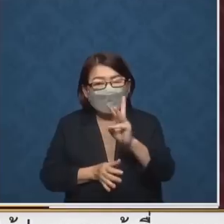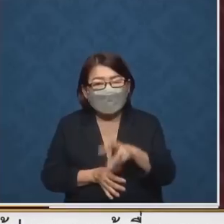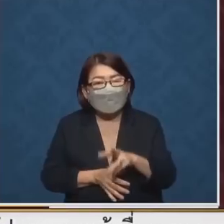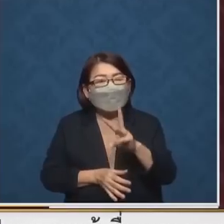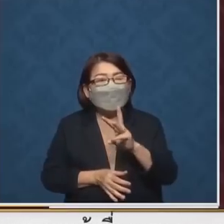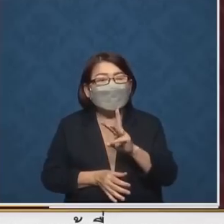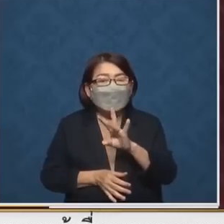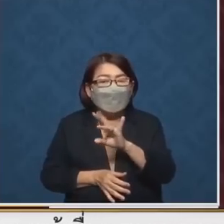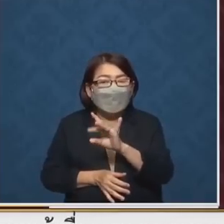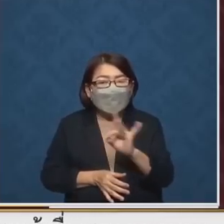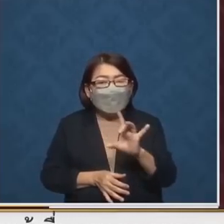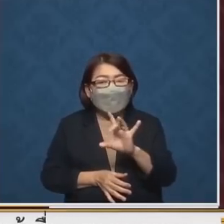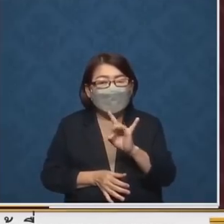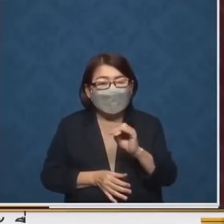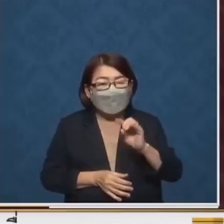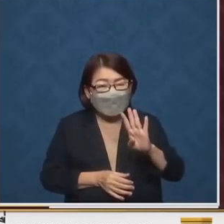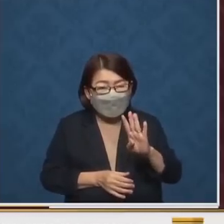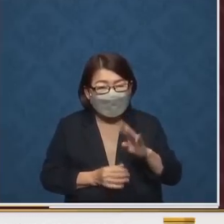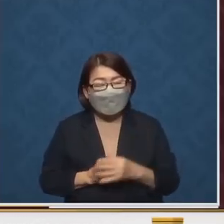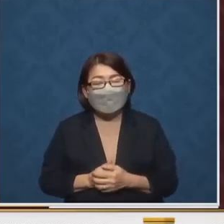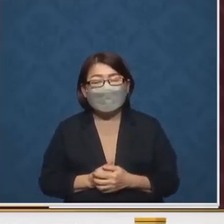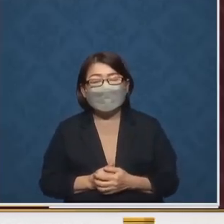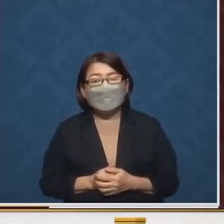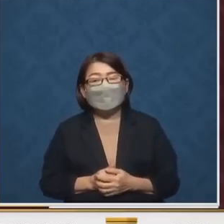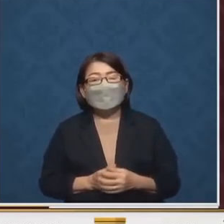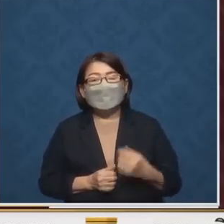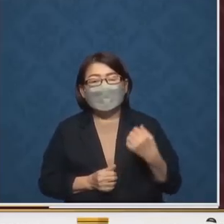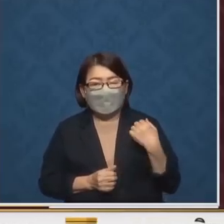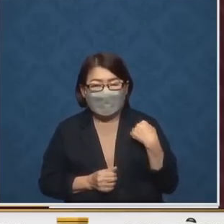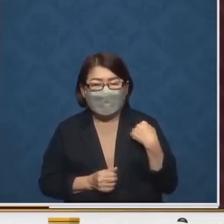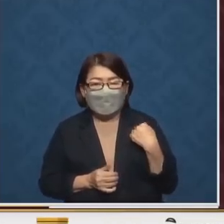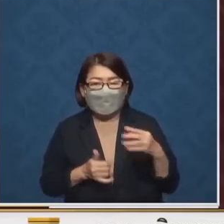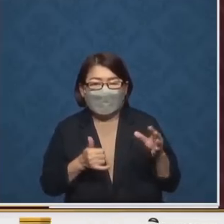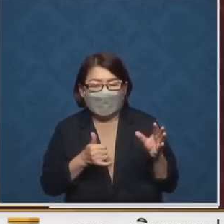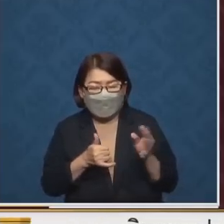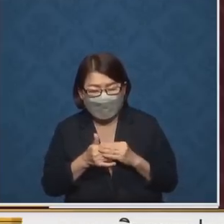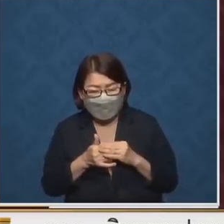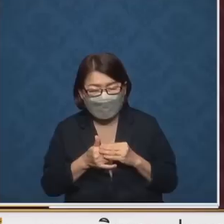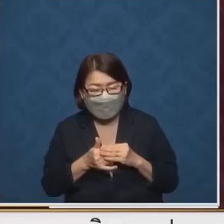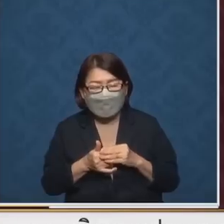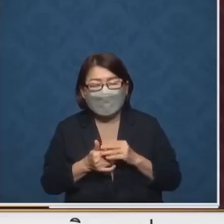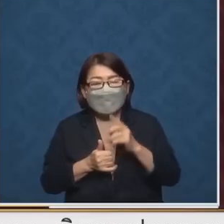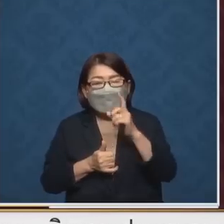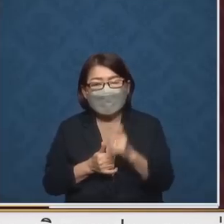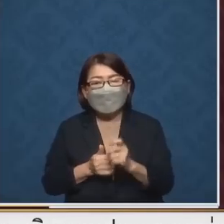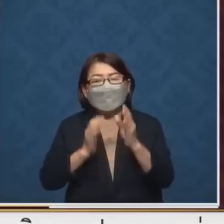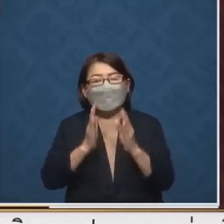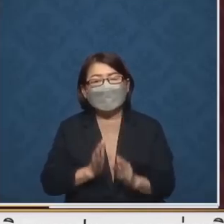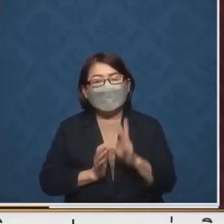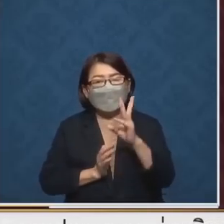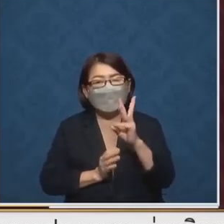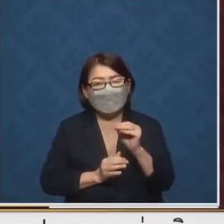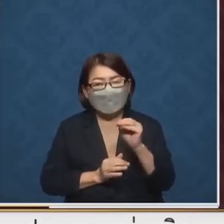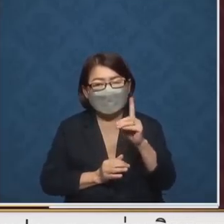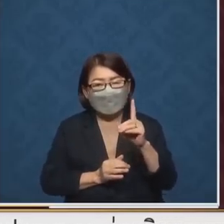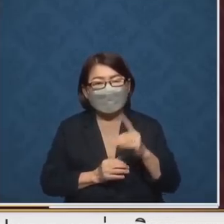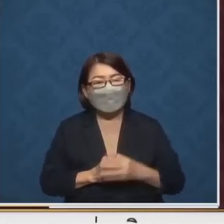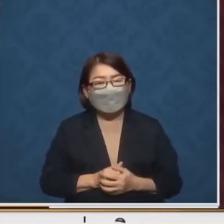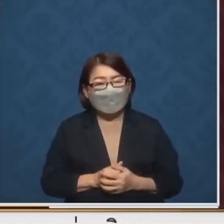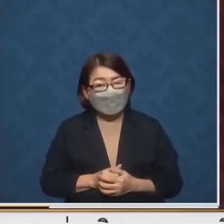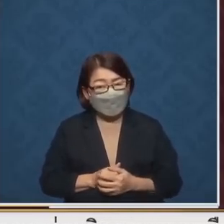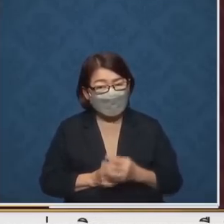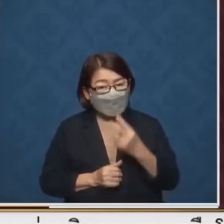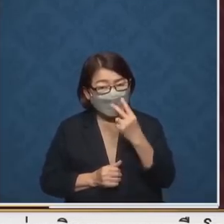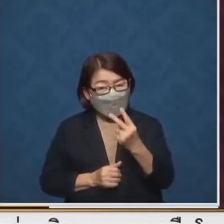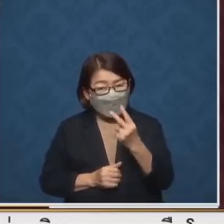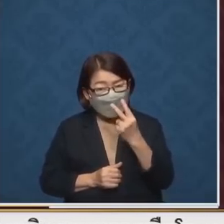คน แต่ในขณะเดียวกันเรามีผู้เสียชีวิต 61 คน สังเกตดี